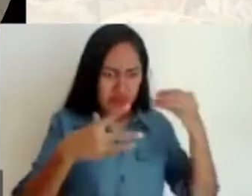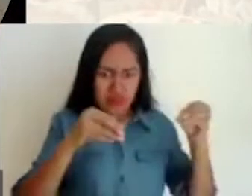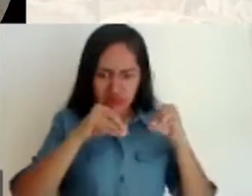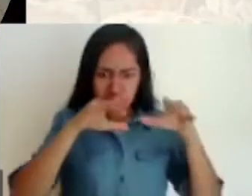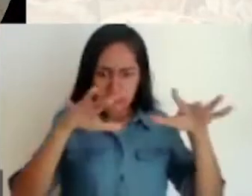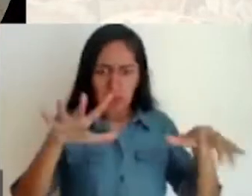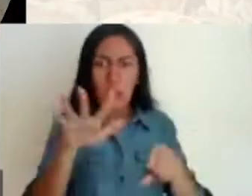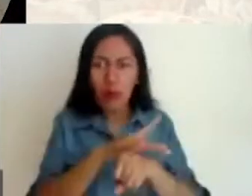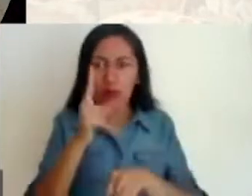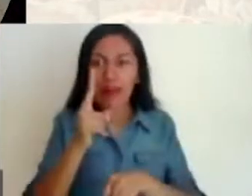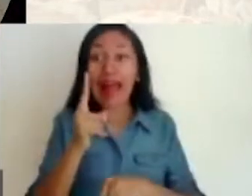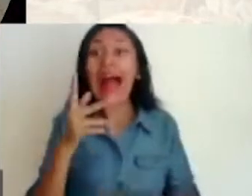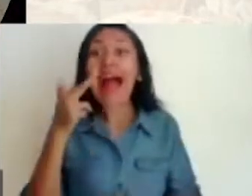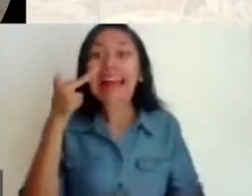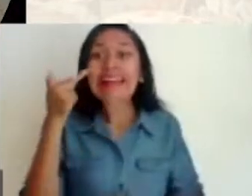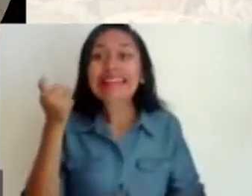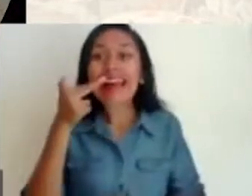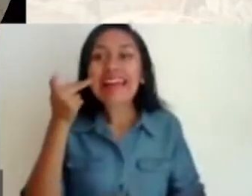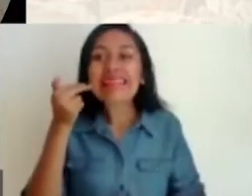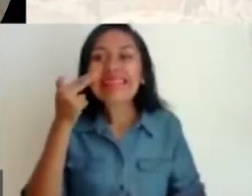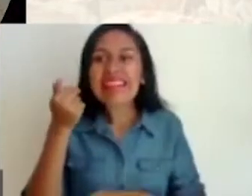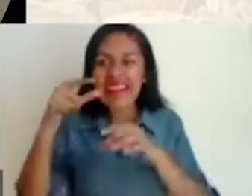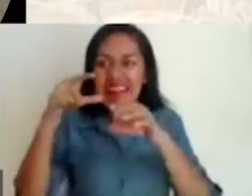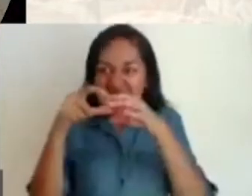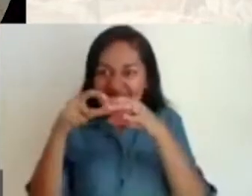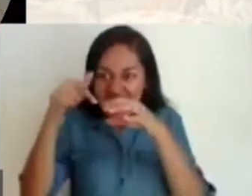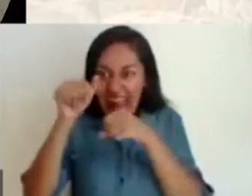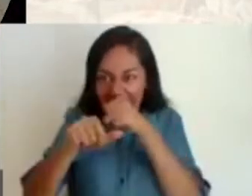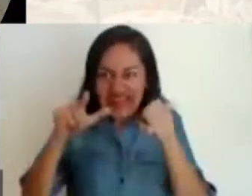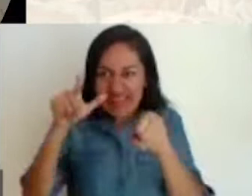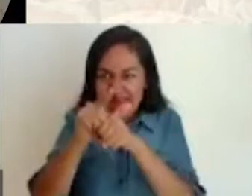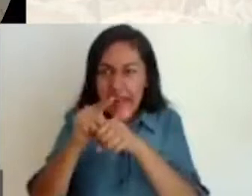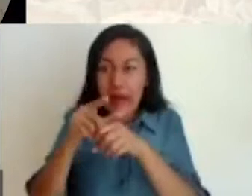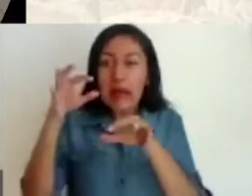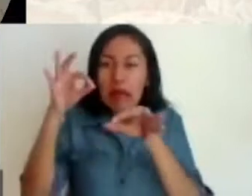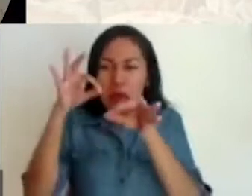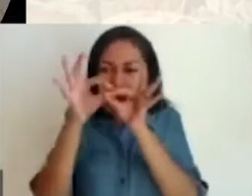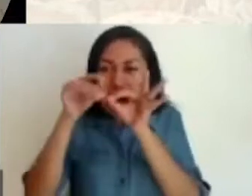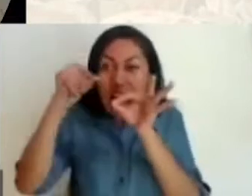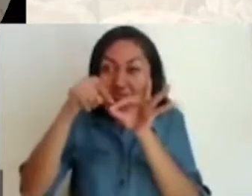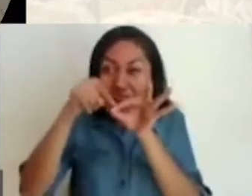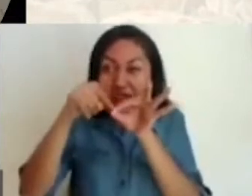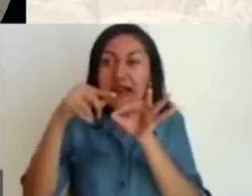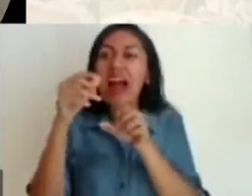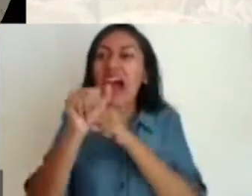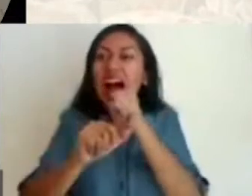identificó todo el ciclo vital del bacilo al interior de la rata y después cómo se pasaba a los